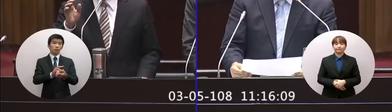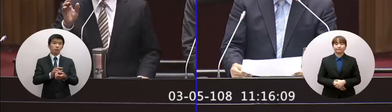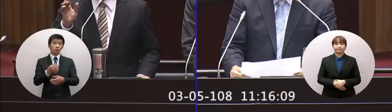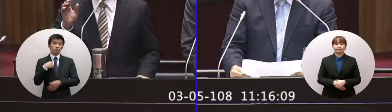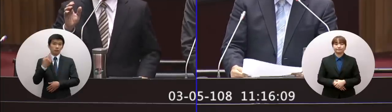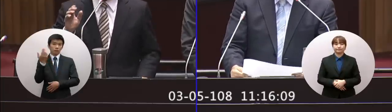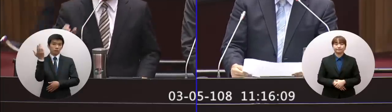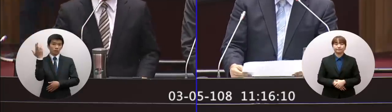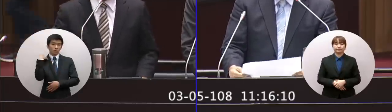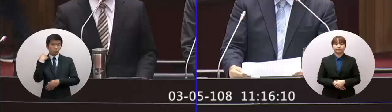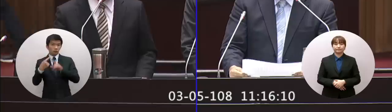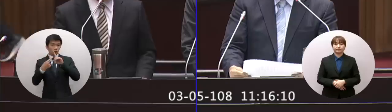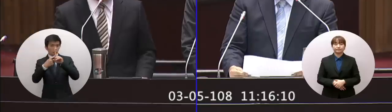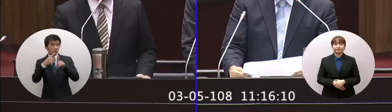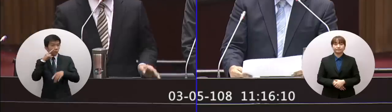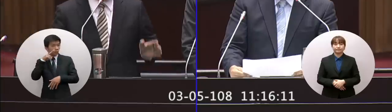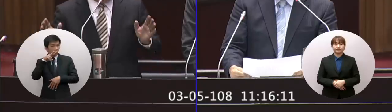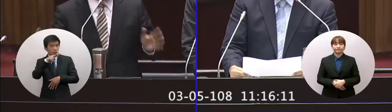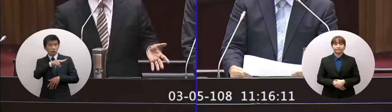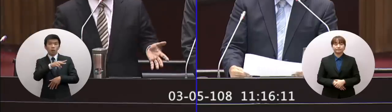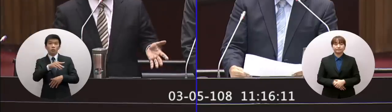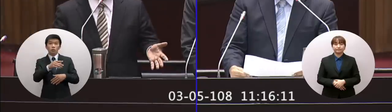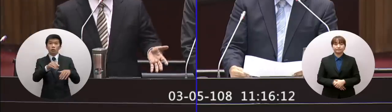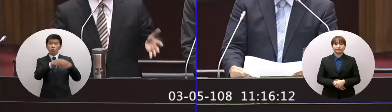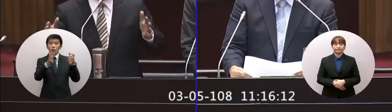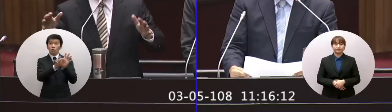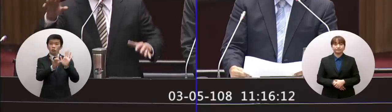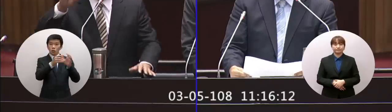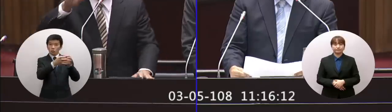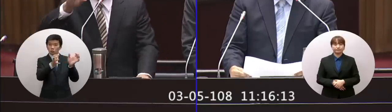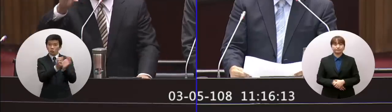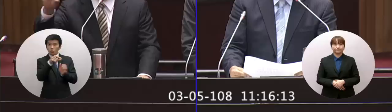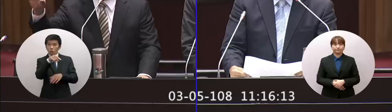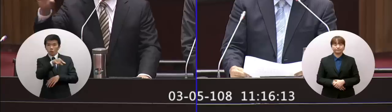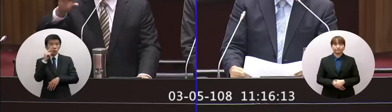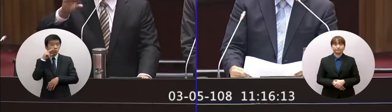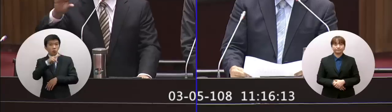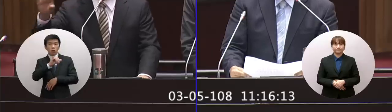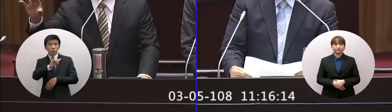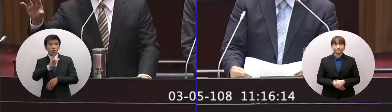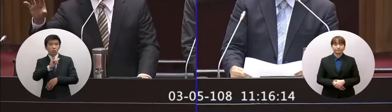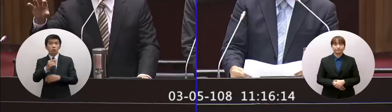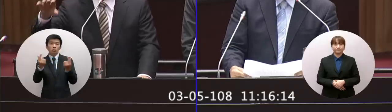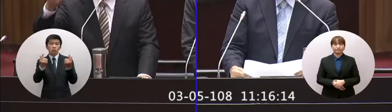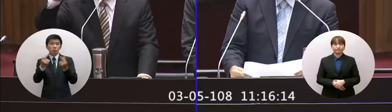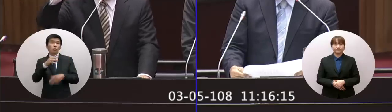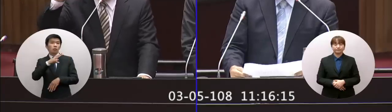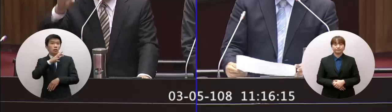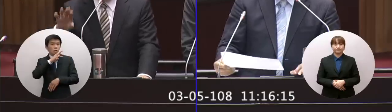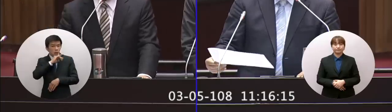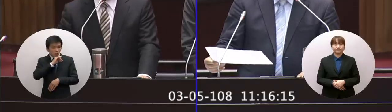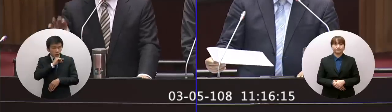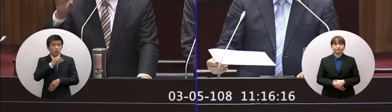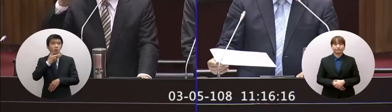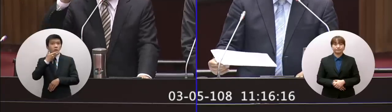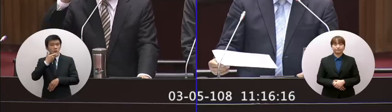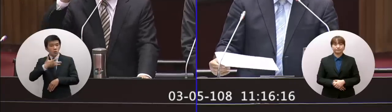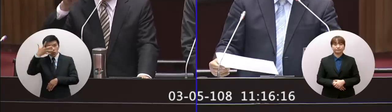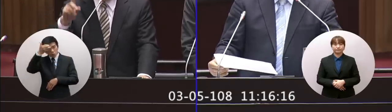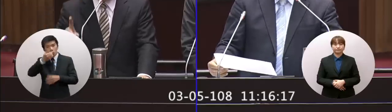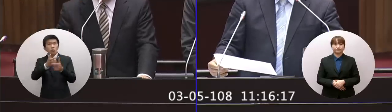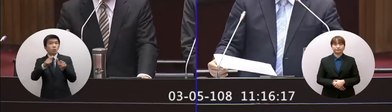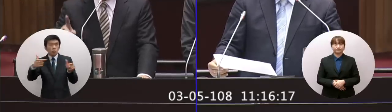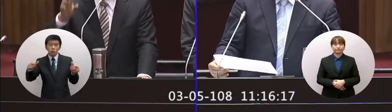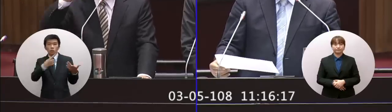天去看这个都兰部落确实很不错，因为他们无论哪一个年龄阶层都有非